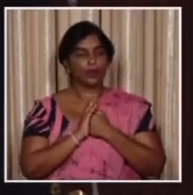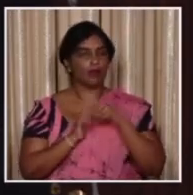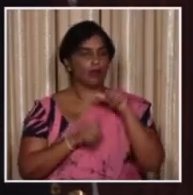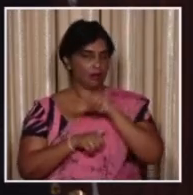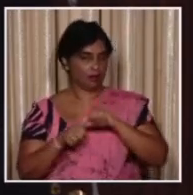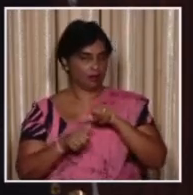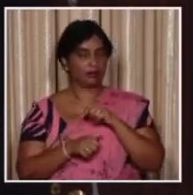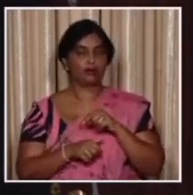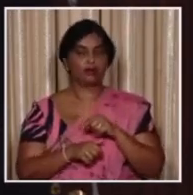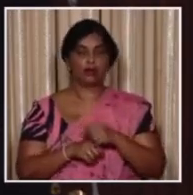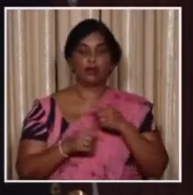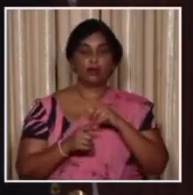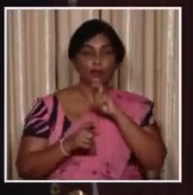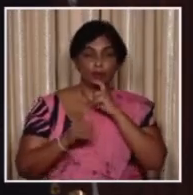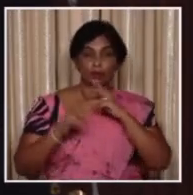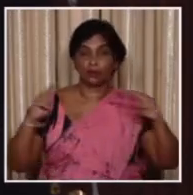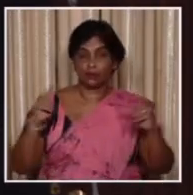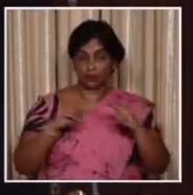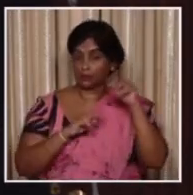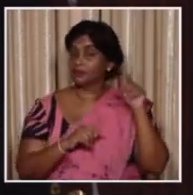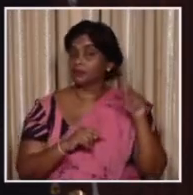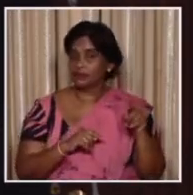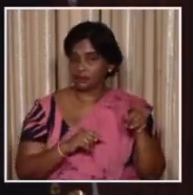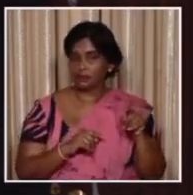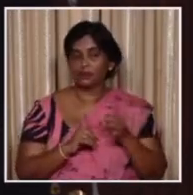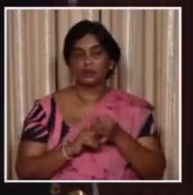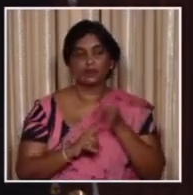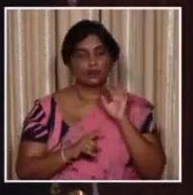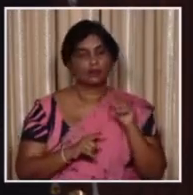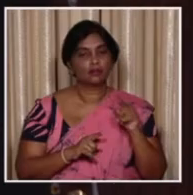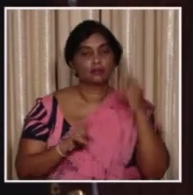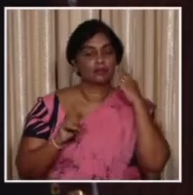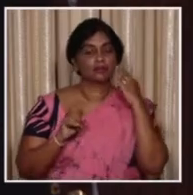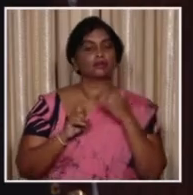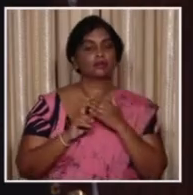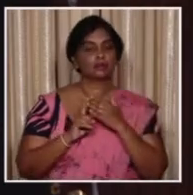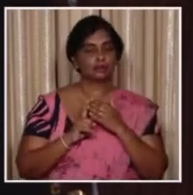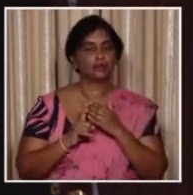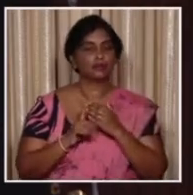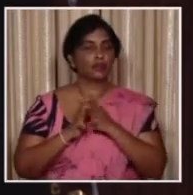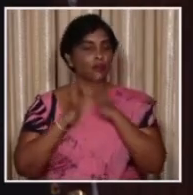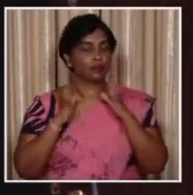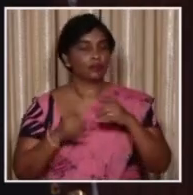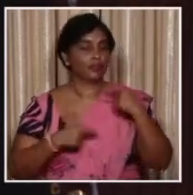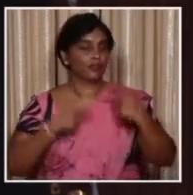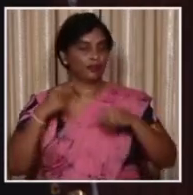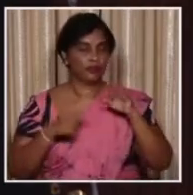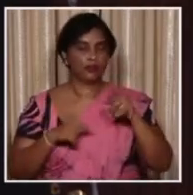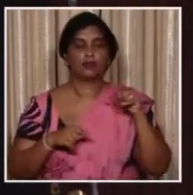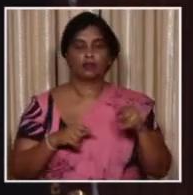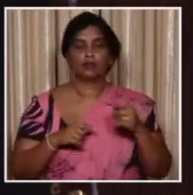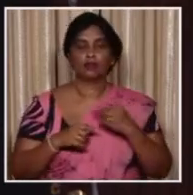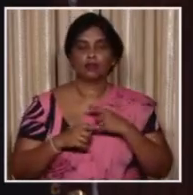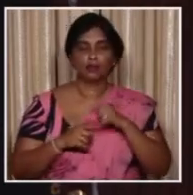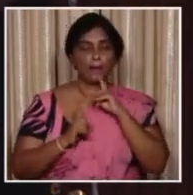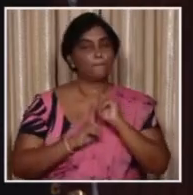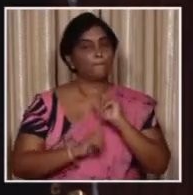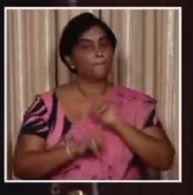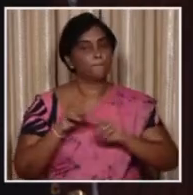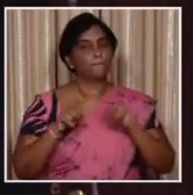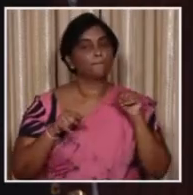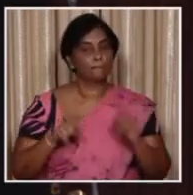ආයතනයක්. අභියාචන අධිකරණයේ සභාපතිතුමා පිළිබඳව විශාල විවාදයක් ඇති වුණා. මම ඉදර